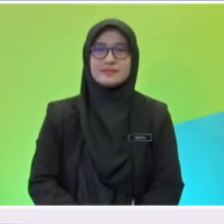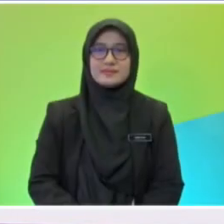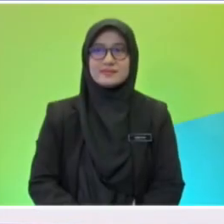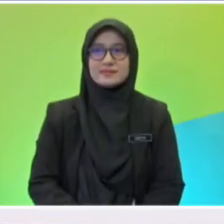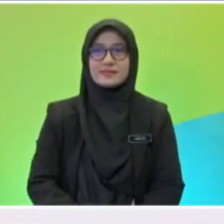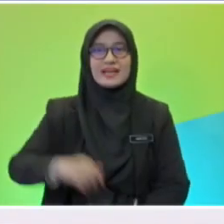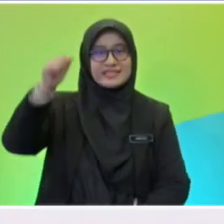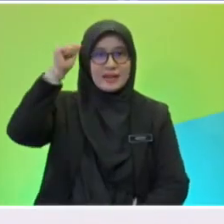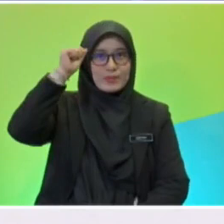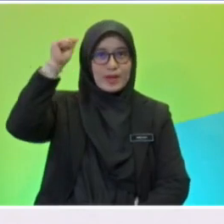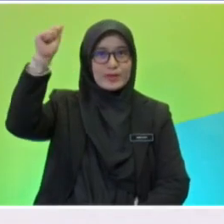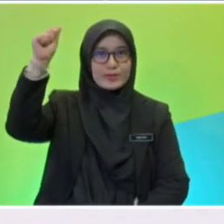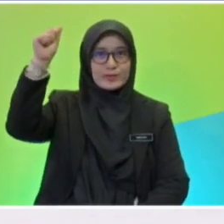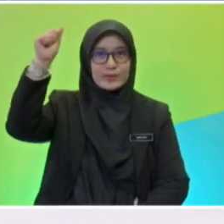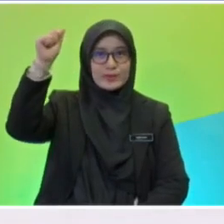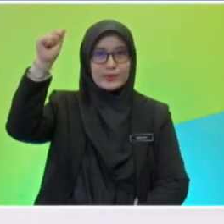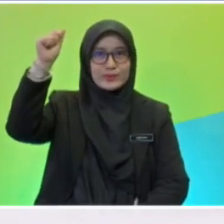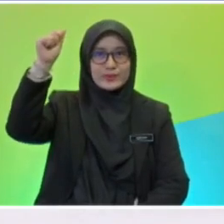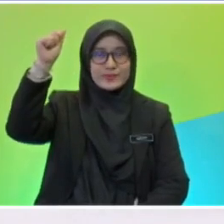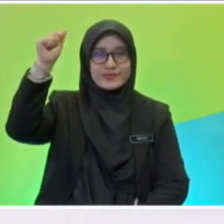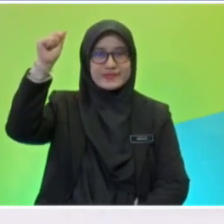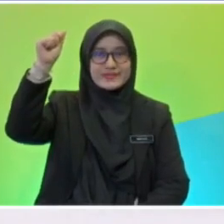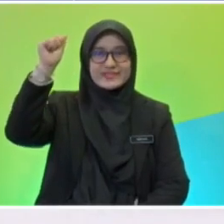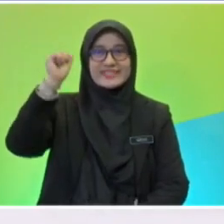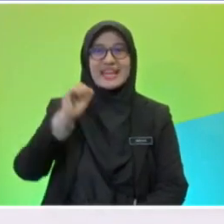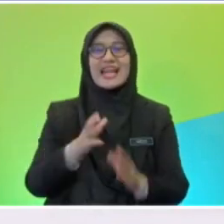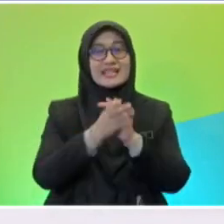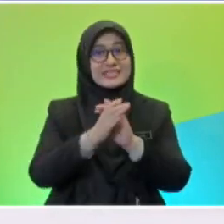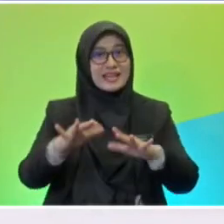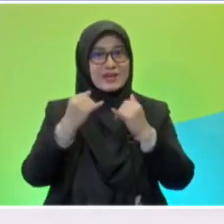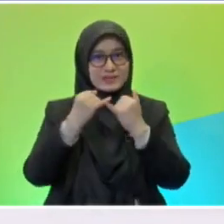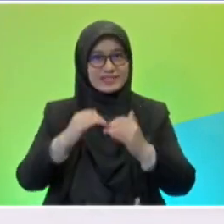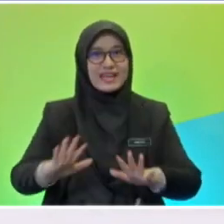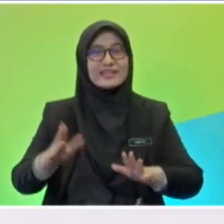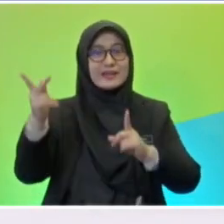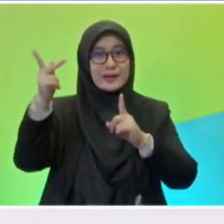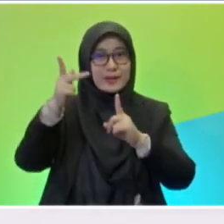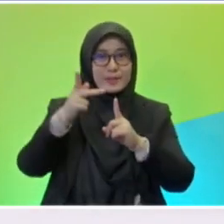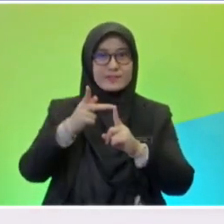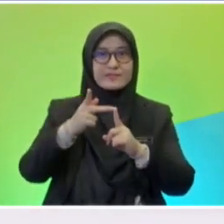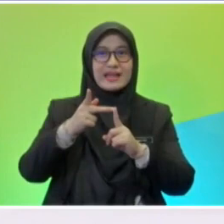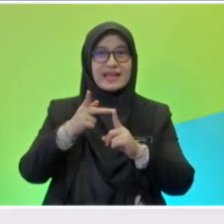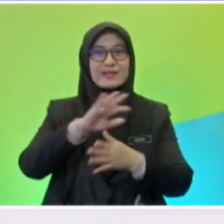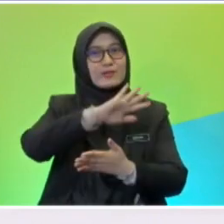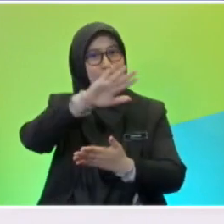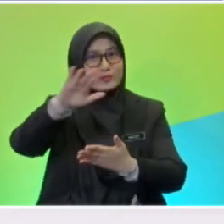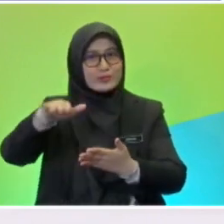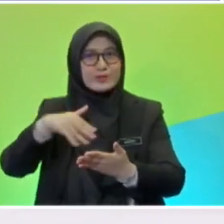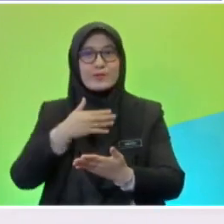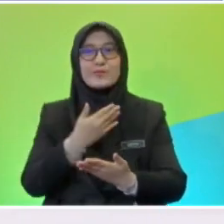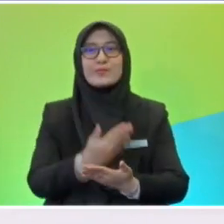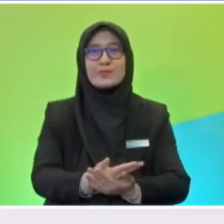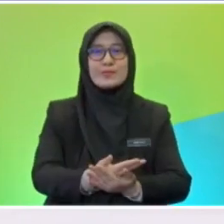Assalamualaikum warahmatullahi wabarakatuh salam sejahtera kepada hamba-hamba semua